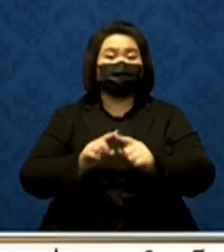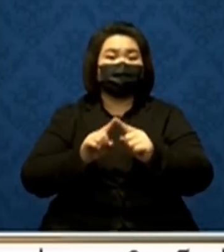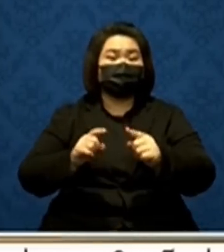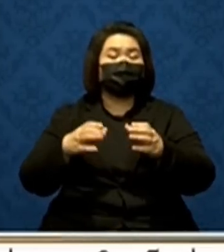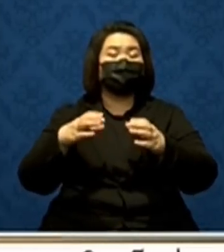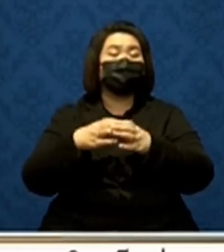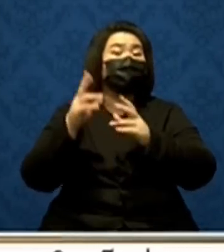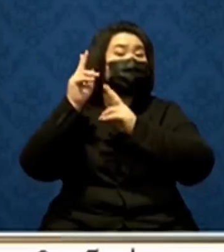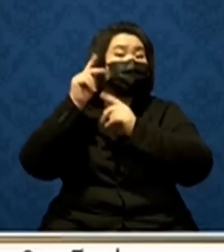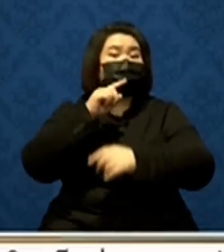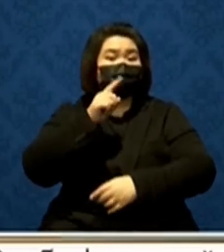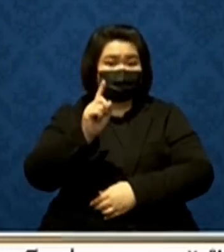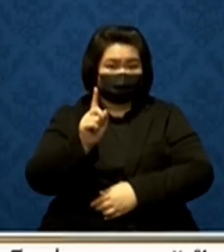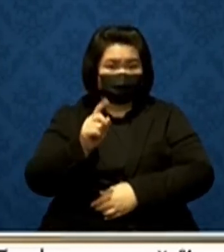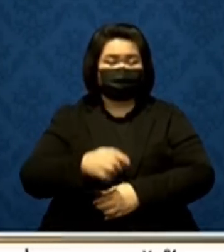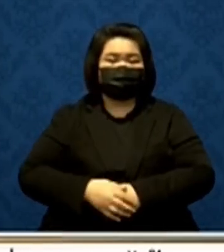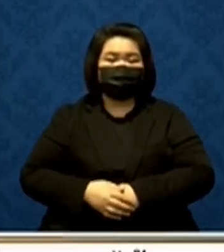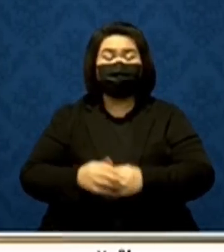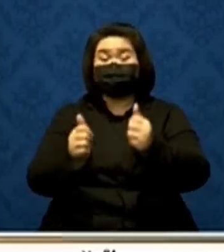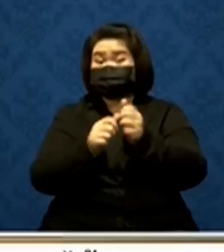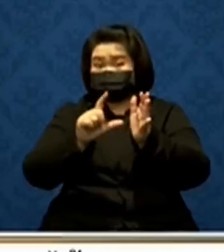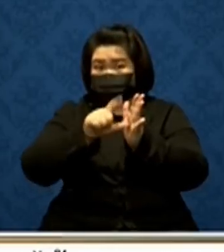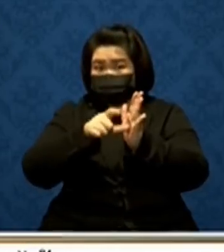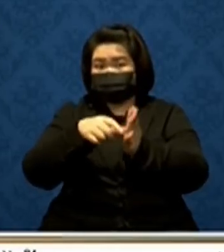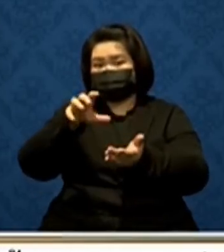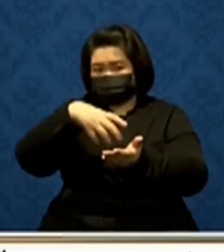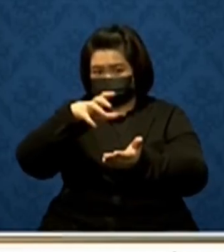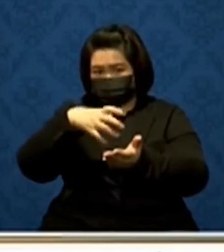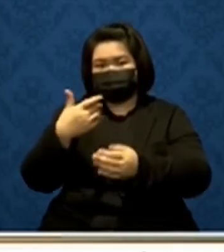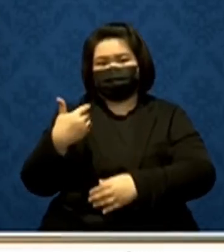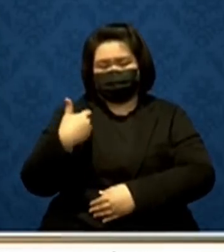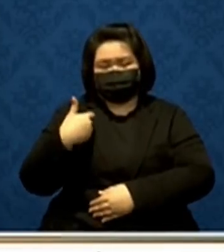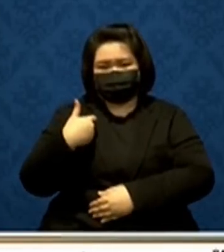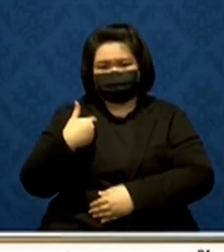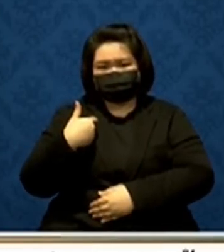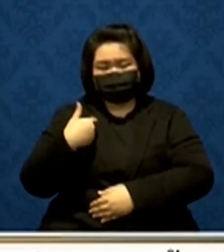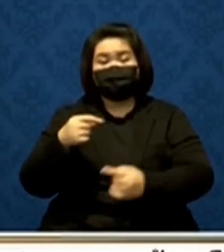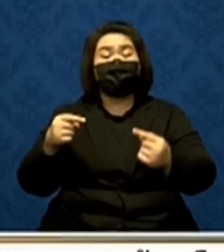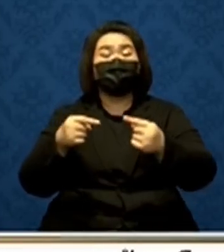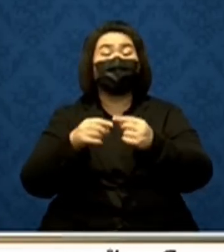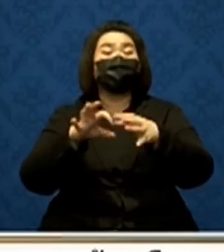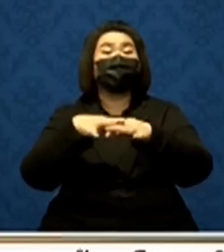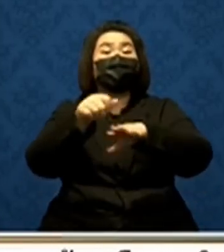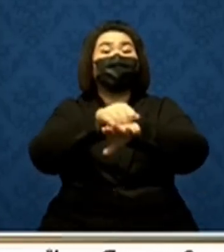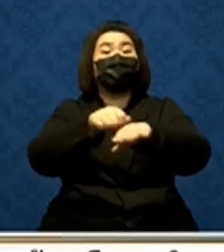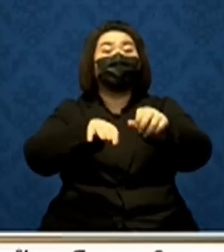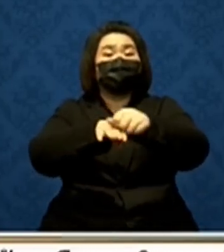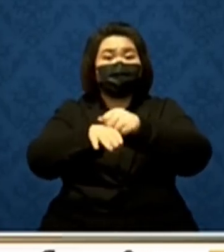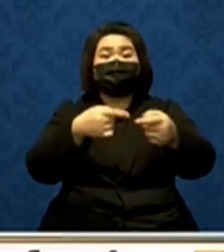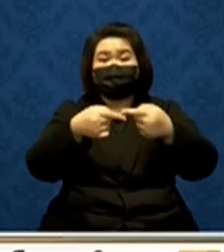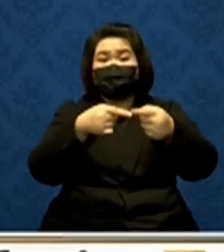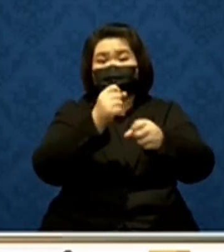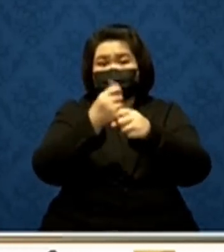ระบุว่าผู้ช่วยเลขาธิการปปชท่านหนึ่งเปิดเผยว่าการไต่สวนคดีทุจริตถุงมือยางเสร็จแล้ว